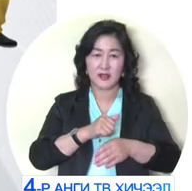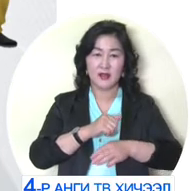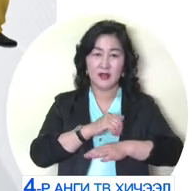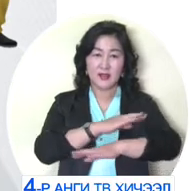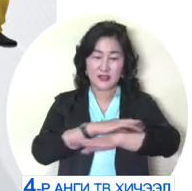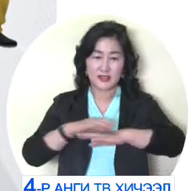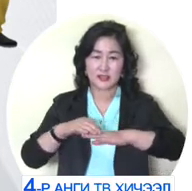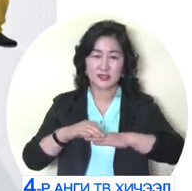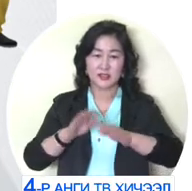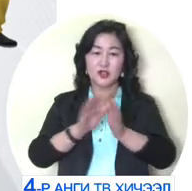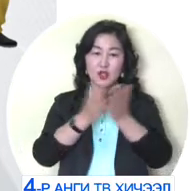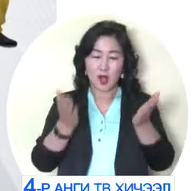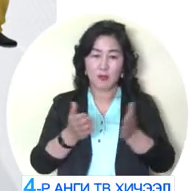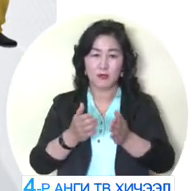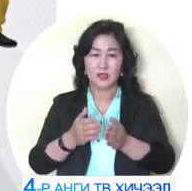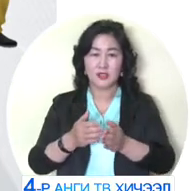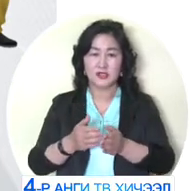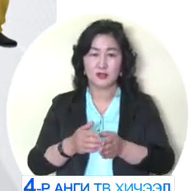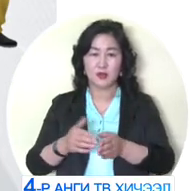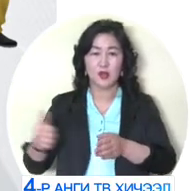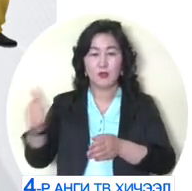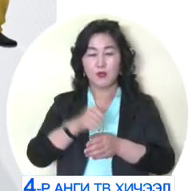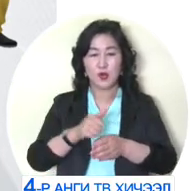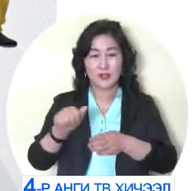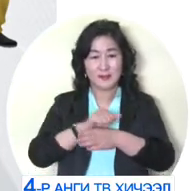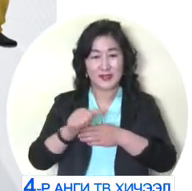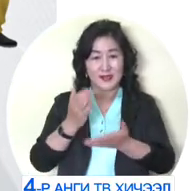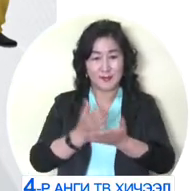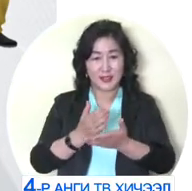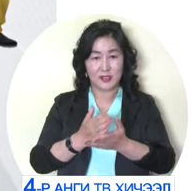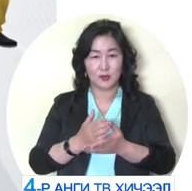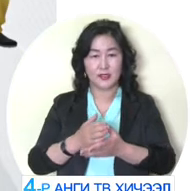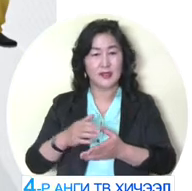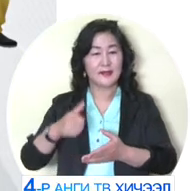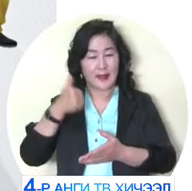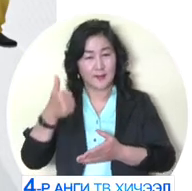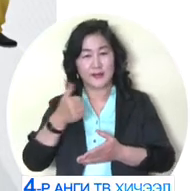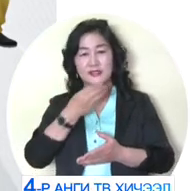ном, сэтгүүл гээд бүгд бэлэн байдаг бол хичнээн сайхан бэ.